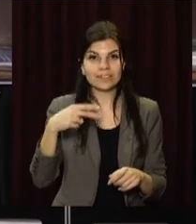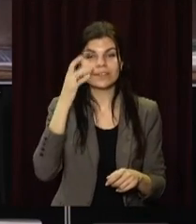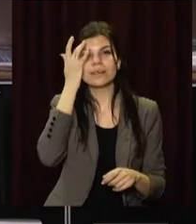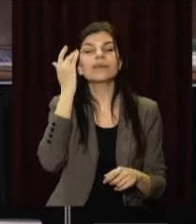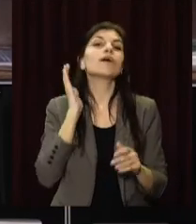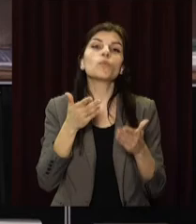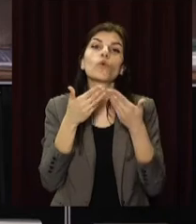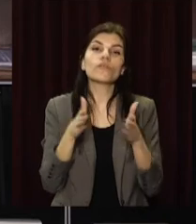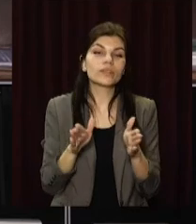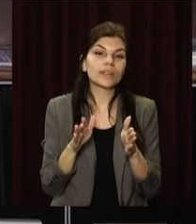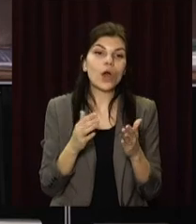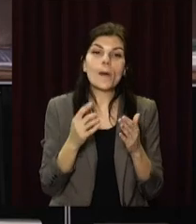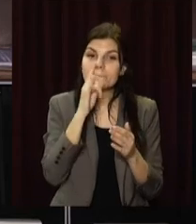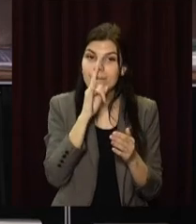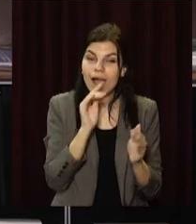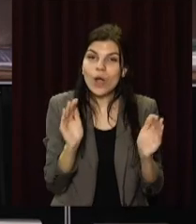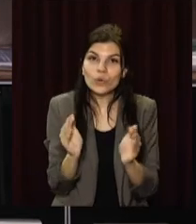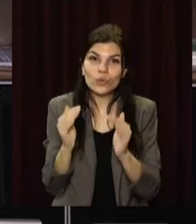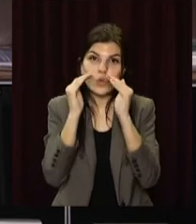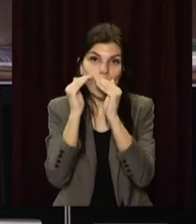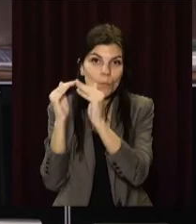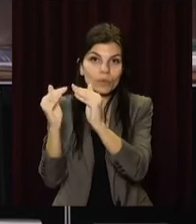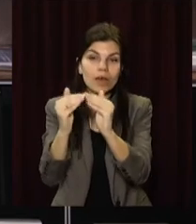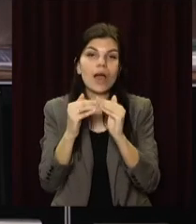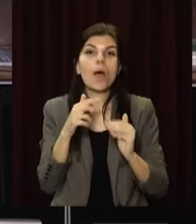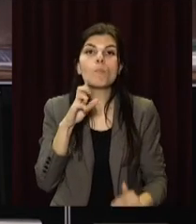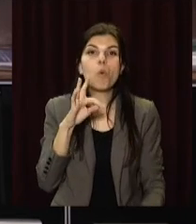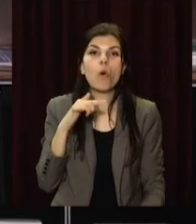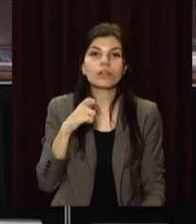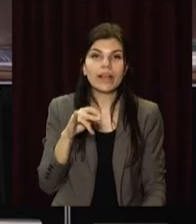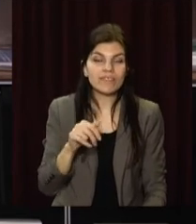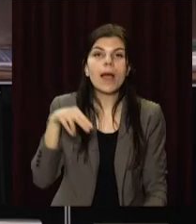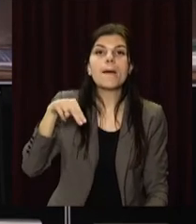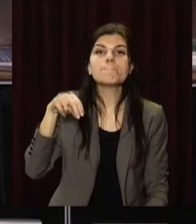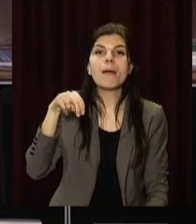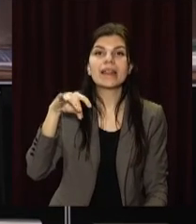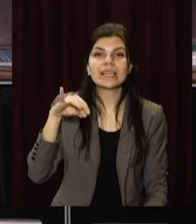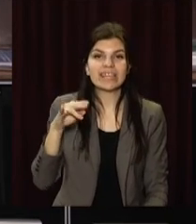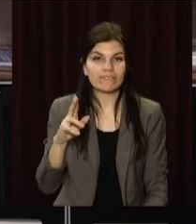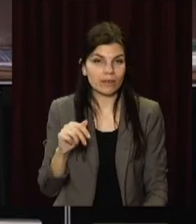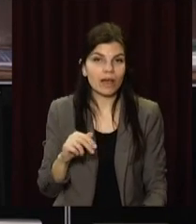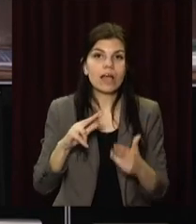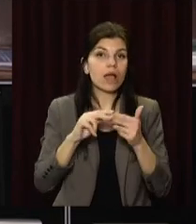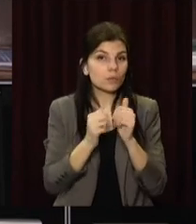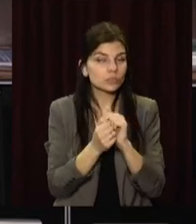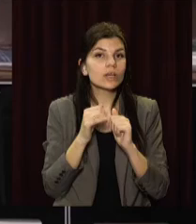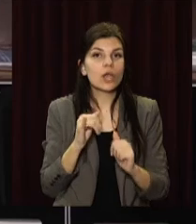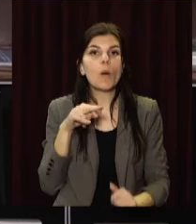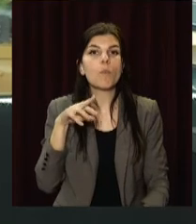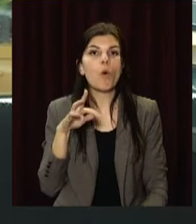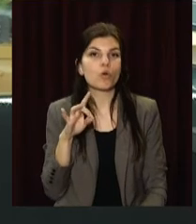будуть відкриті малі групові будинки у Богданівці, Петриківському районі, Кам'янському та